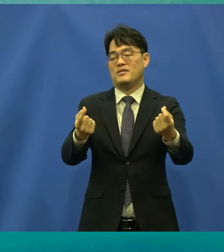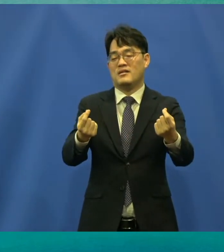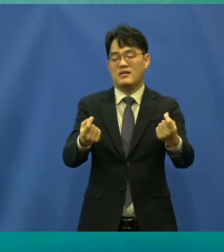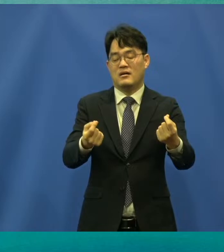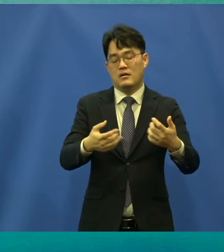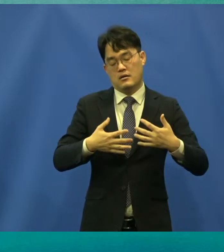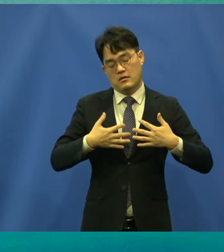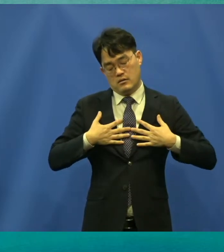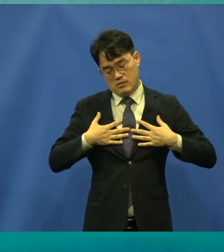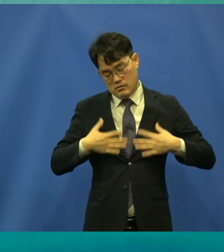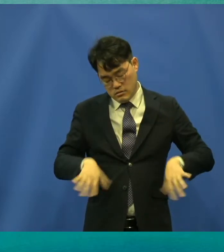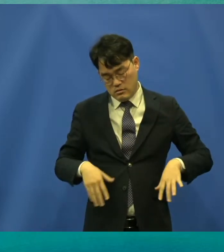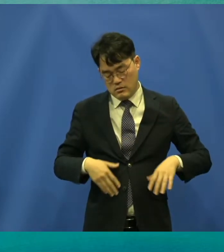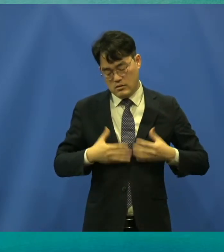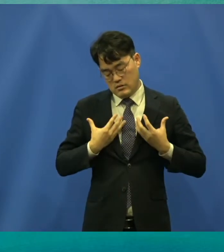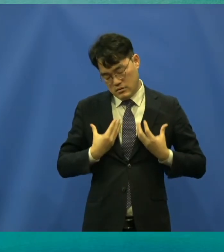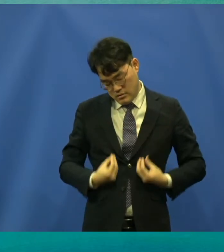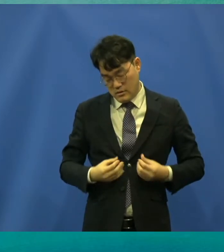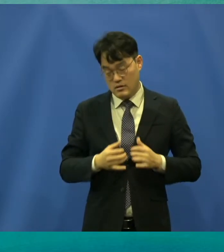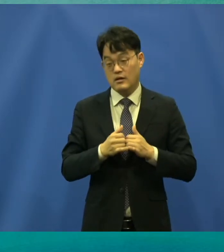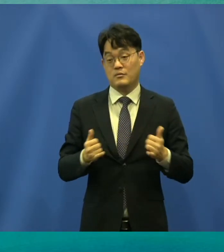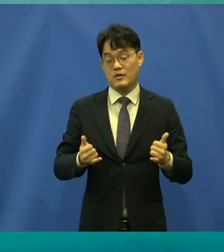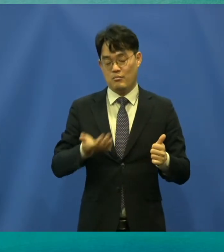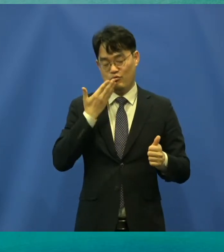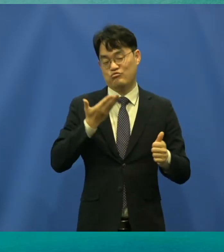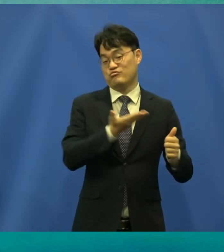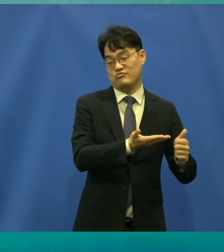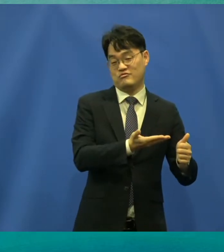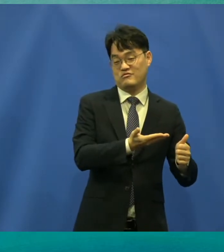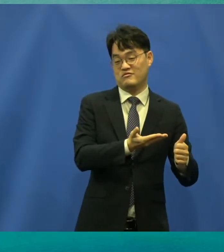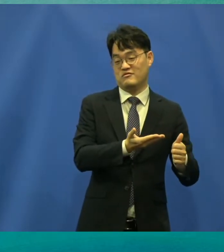주님은 베드로에게 내가 사랑하느냐?